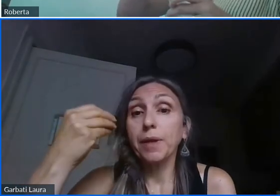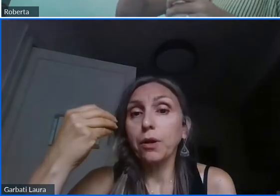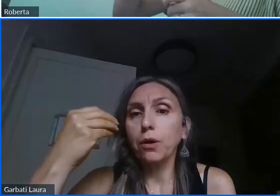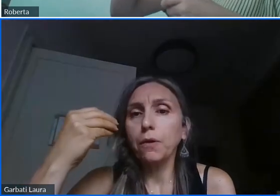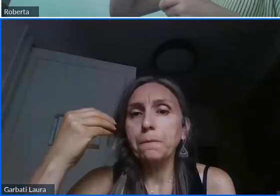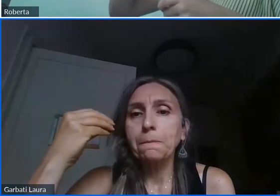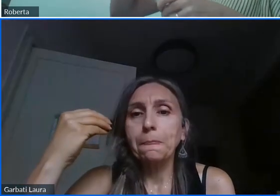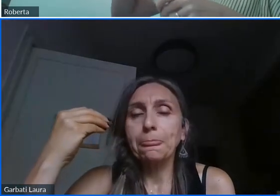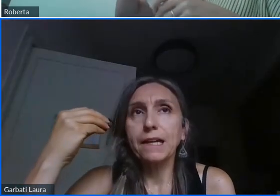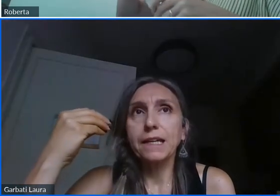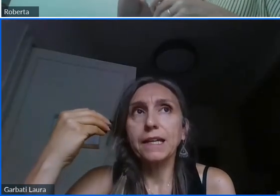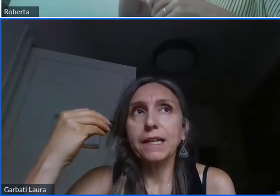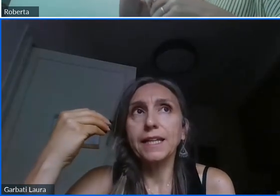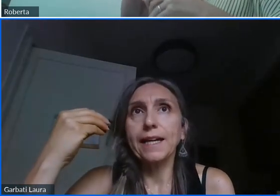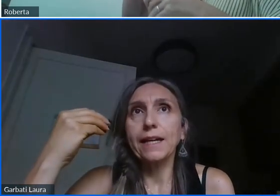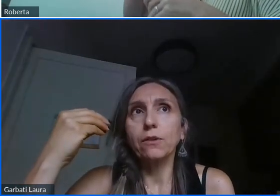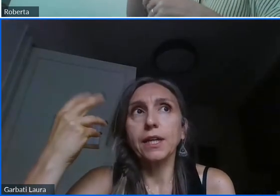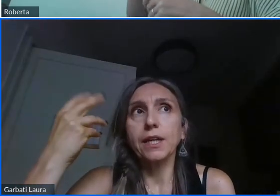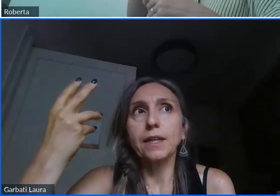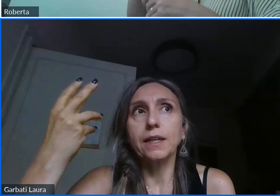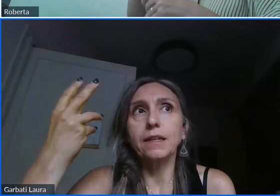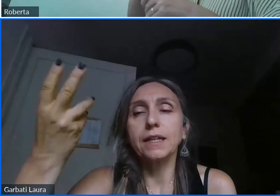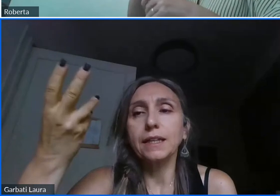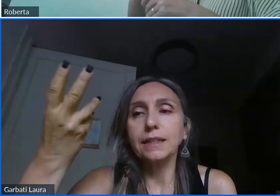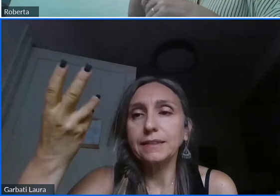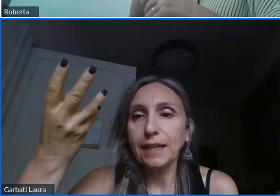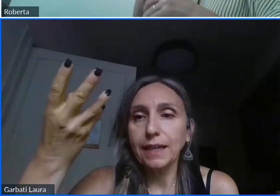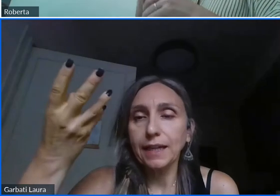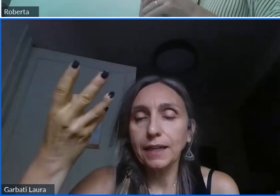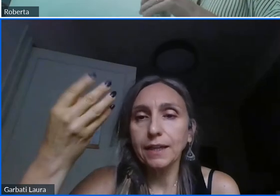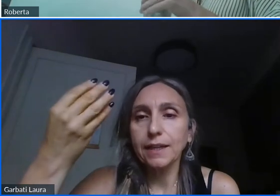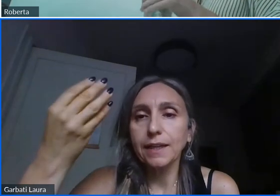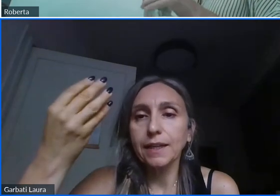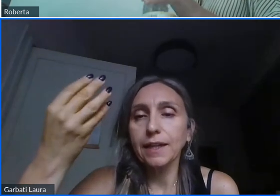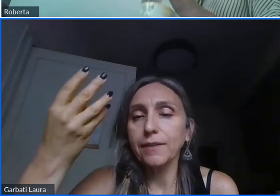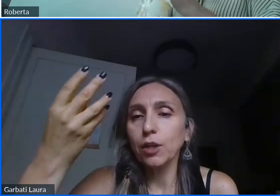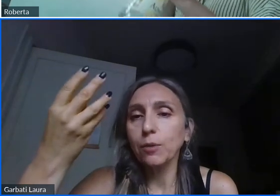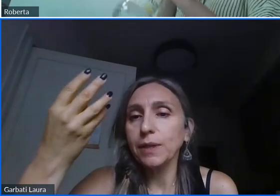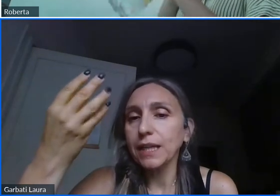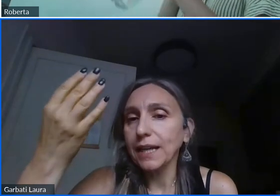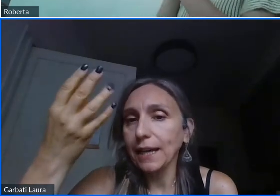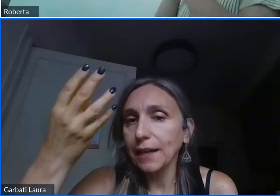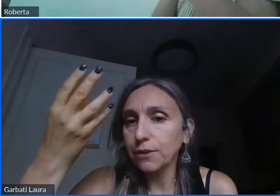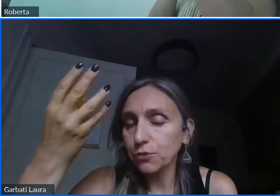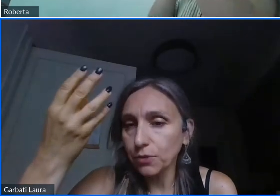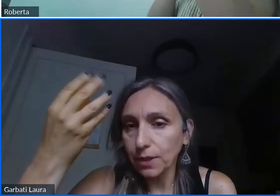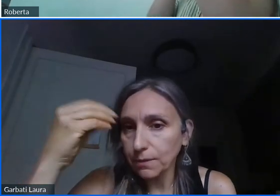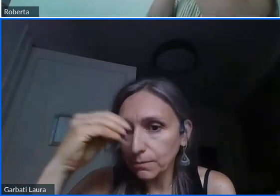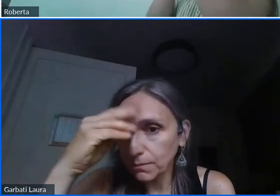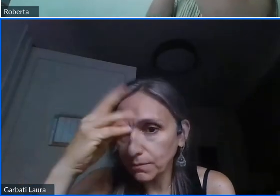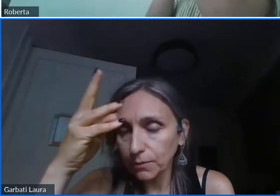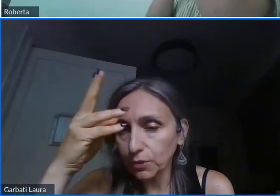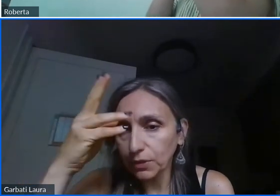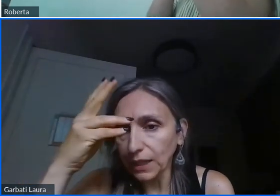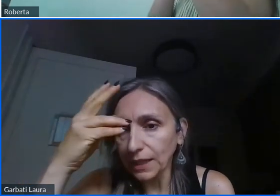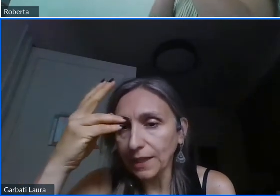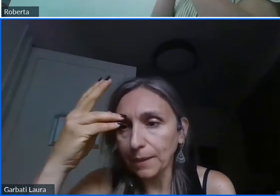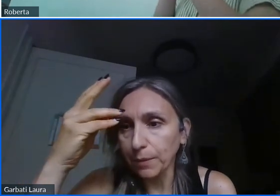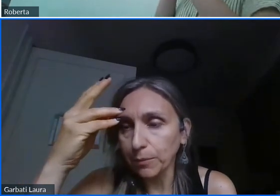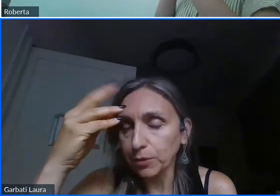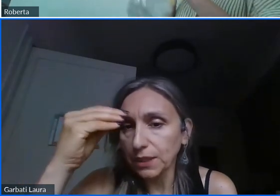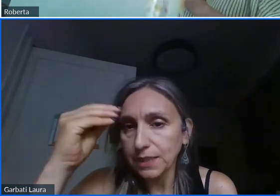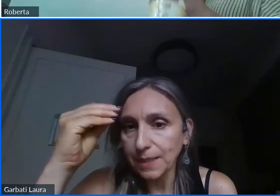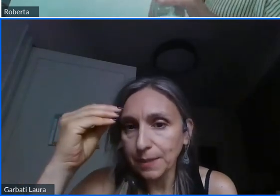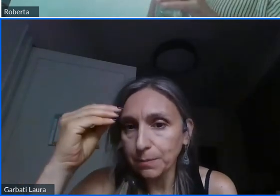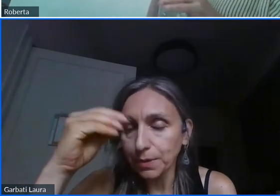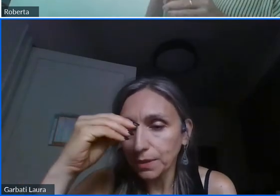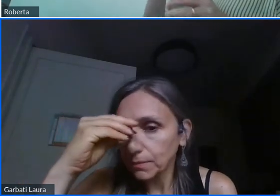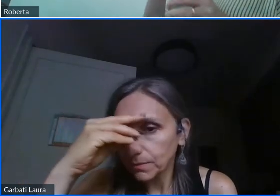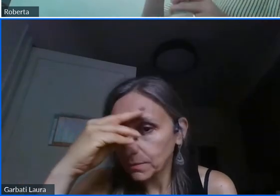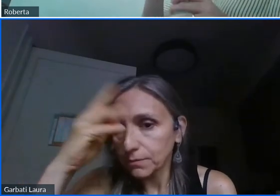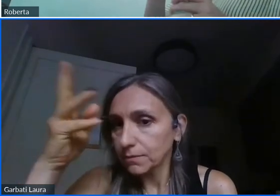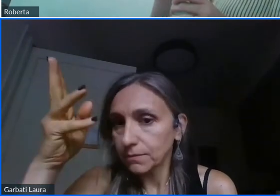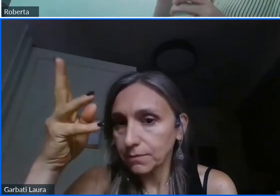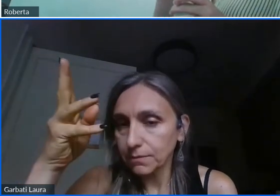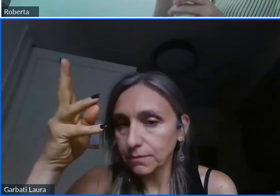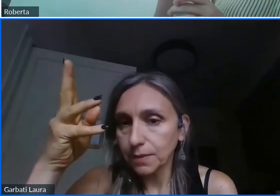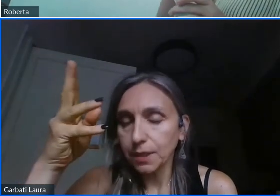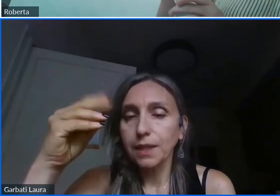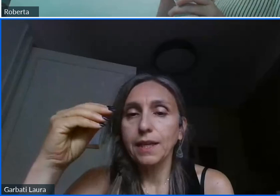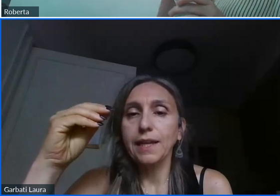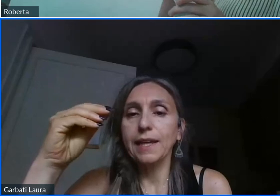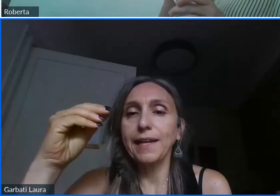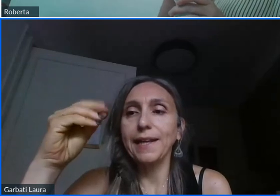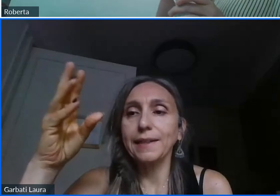legale, però è chiaro che in realtà e a livello americano, cioè mondiale, abbiamo degli esempi,